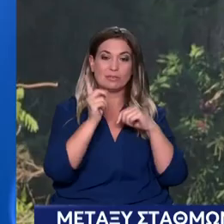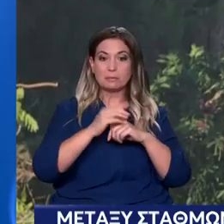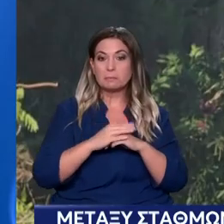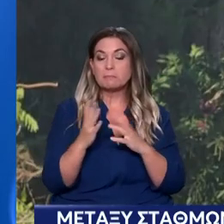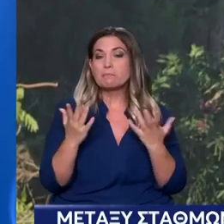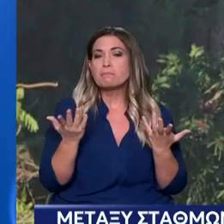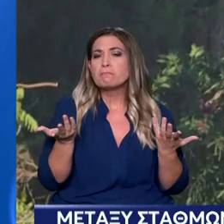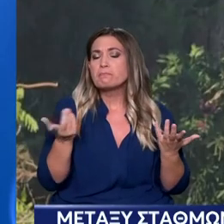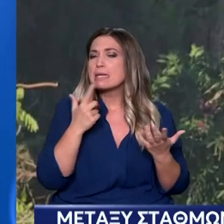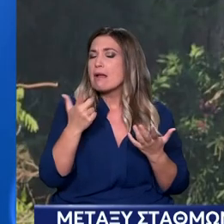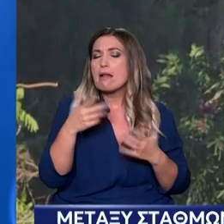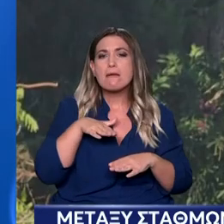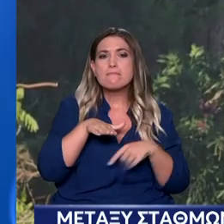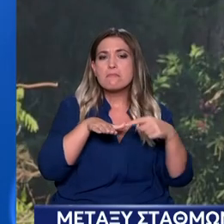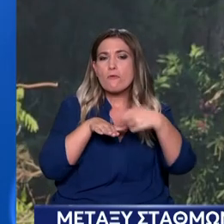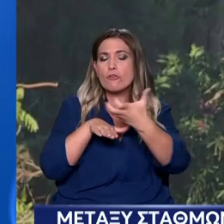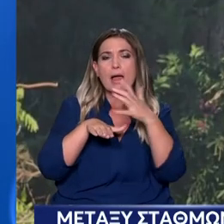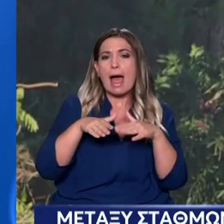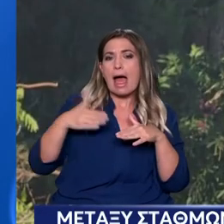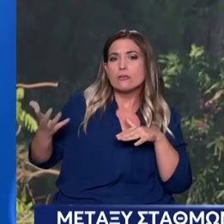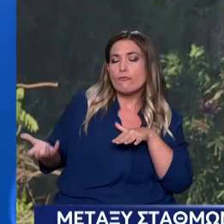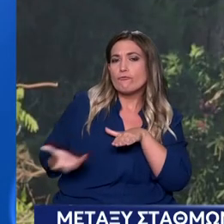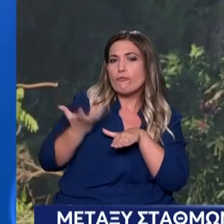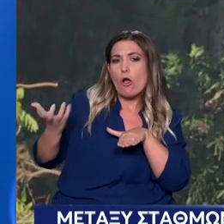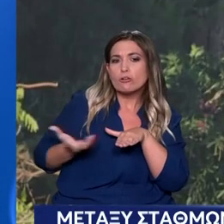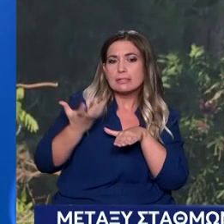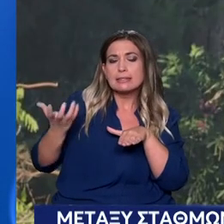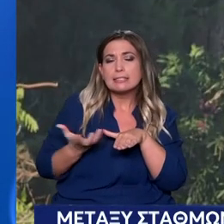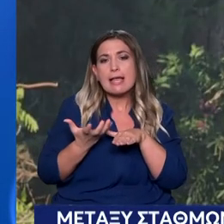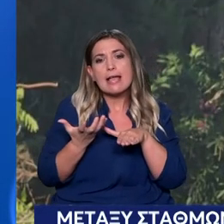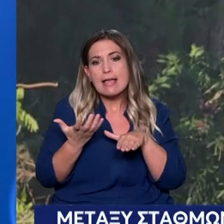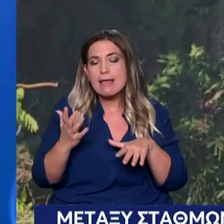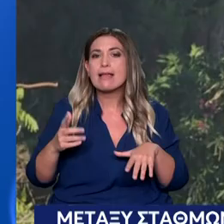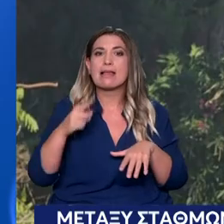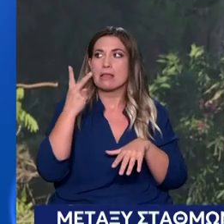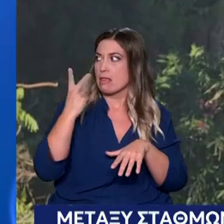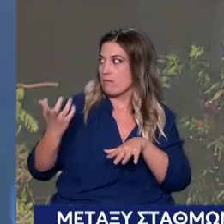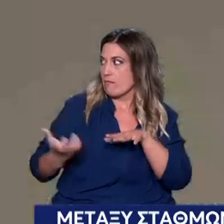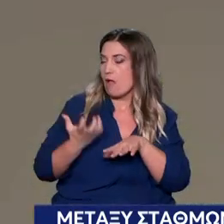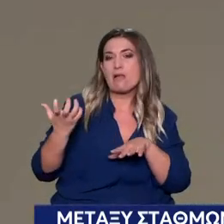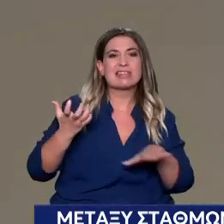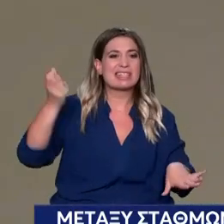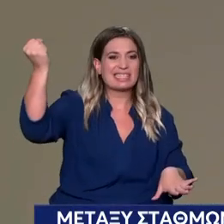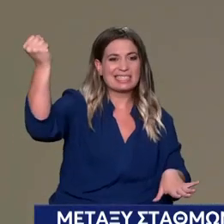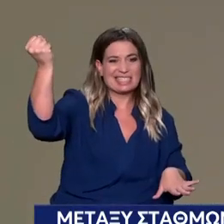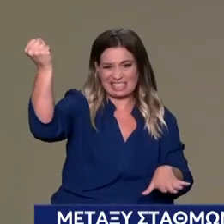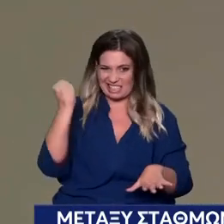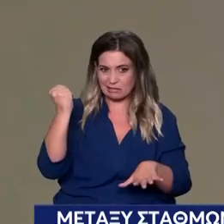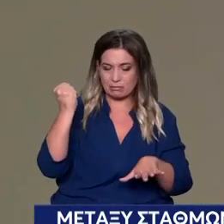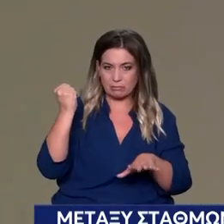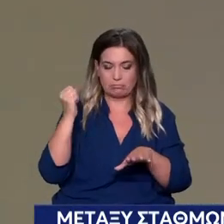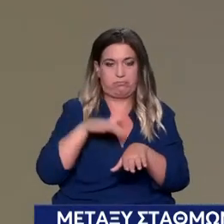γενικευμένη πυρκαγιά, αλλά ήταν φωτιά, βλέπουμε και τους καπνούς. Οι επιβάτες σταμάτησαν το τρένο όπως μας περιγράφουν, κατέβηκαν και πήγαν